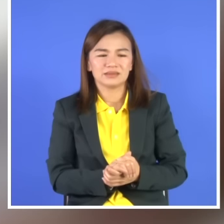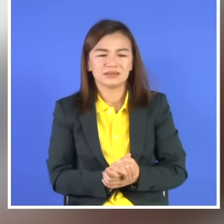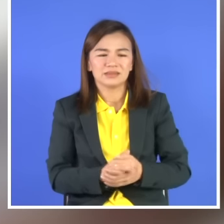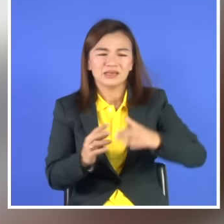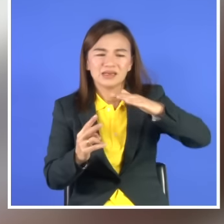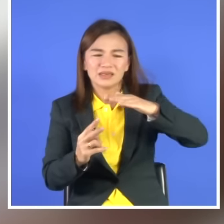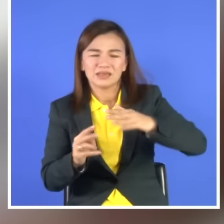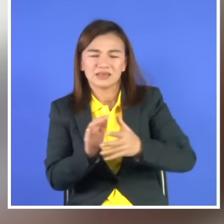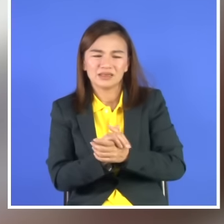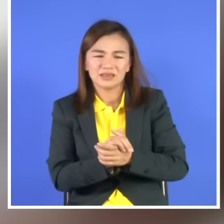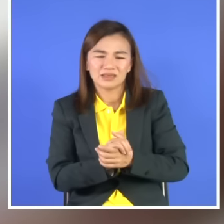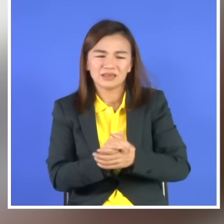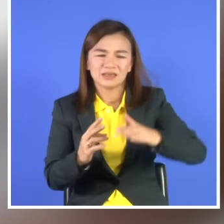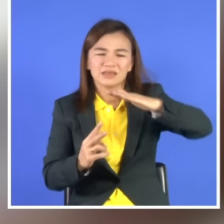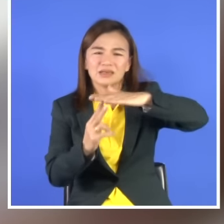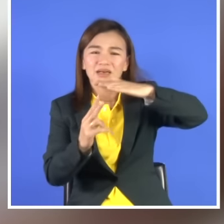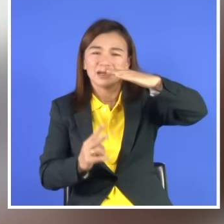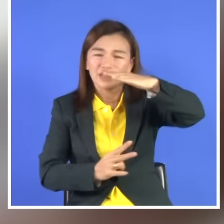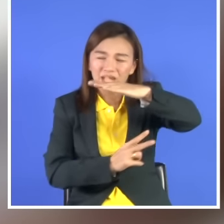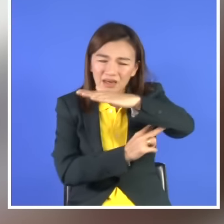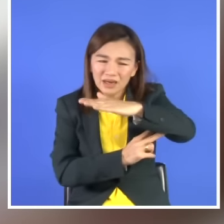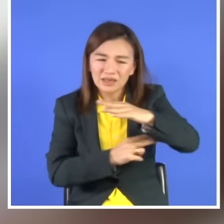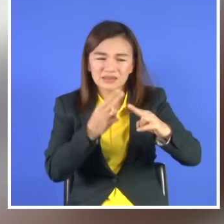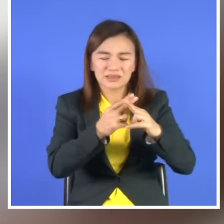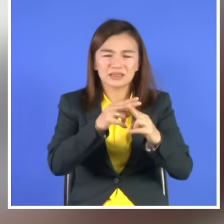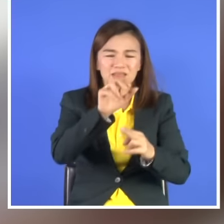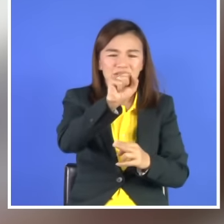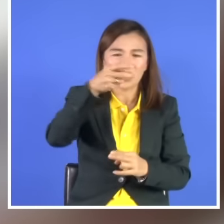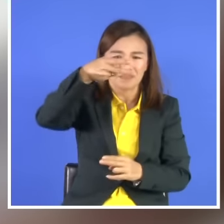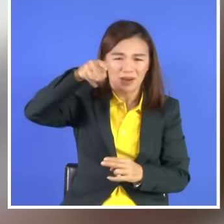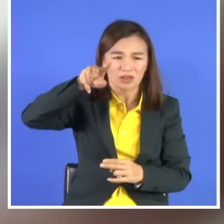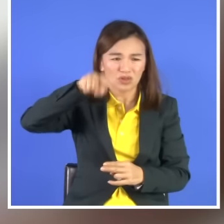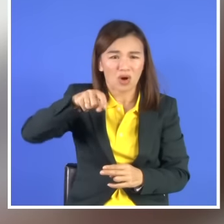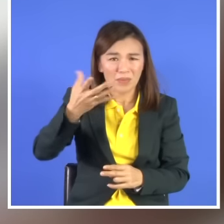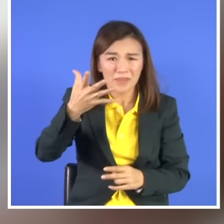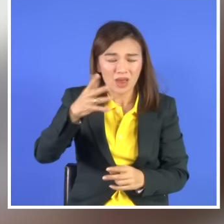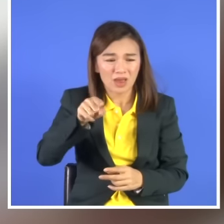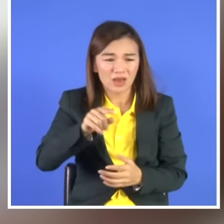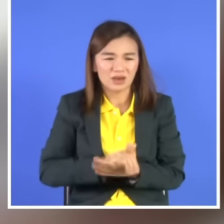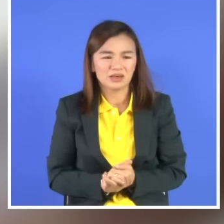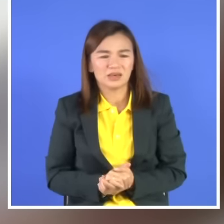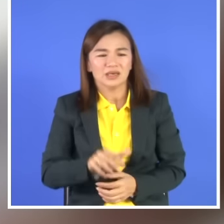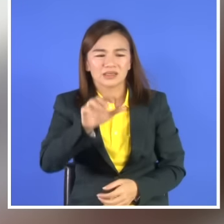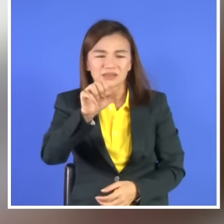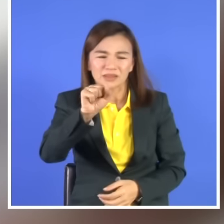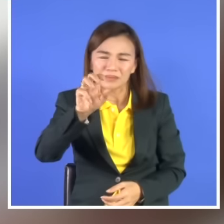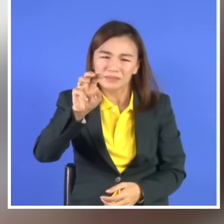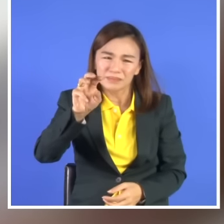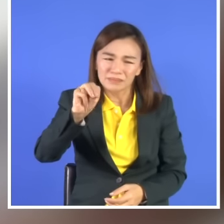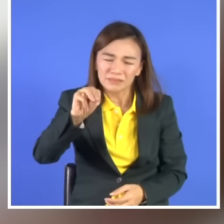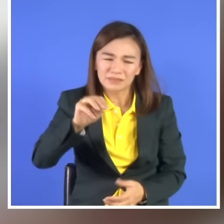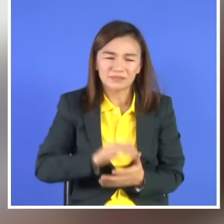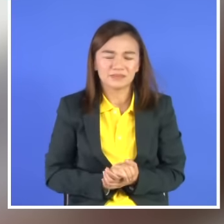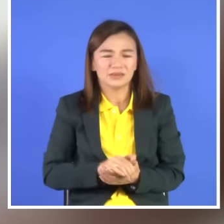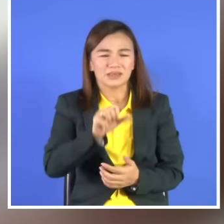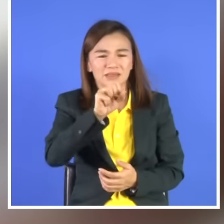มัยก่อน เขาไม่มีสลากเหรอสะพานซับโอ้โหอะไรวะเนี่ยอ่านเดี๋ยวเดี๋ยว